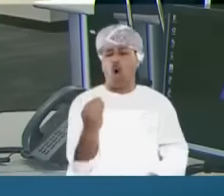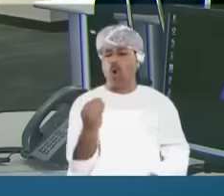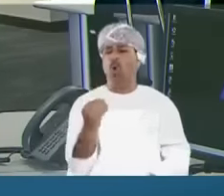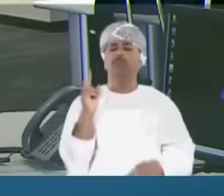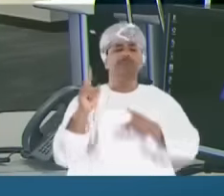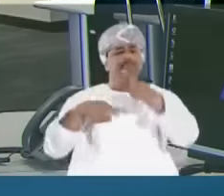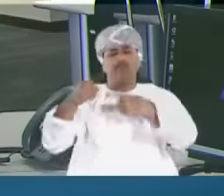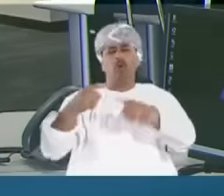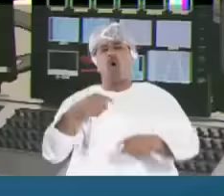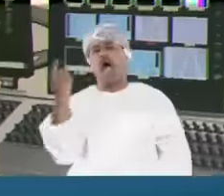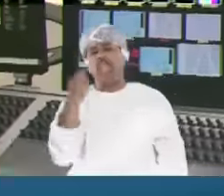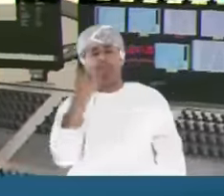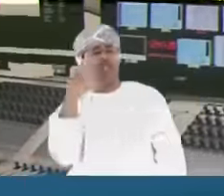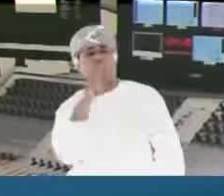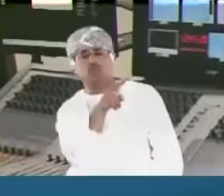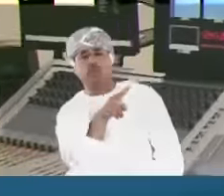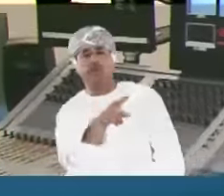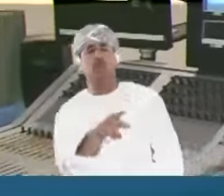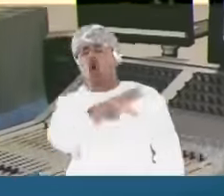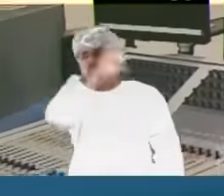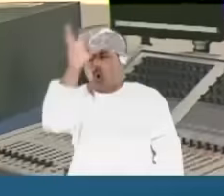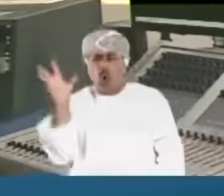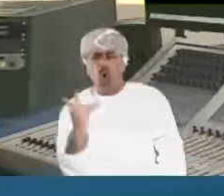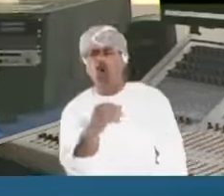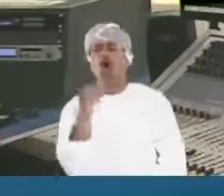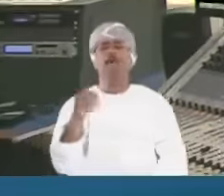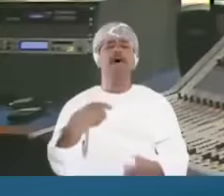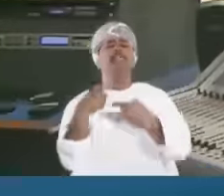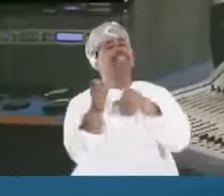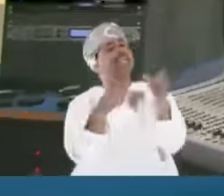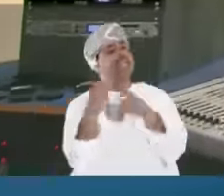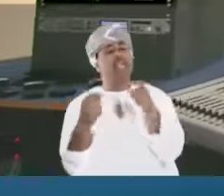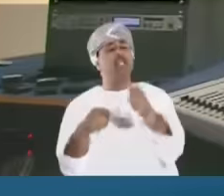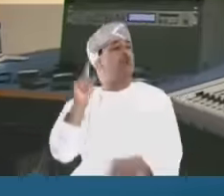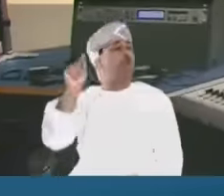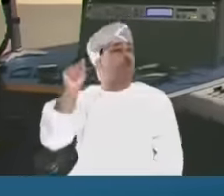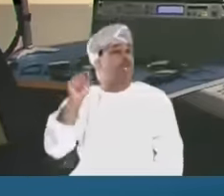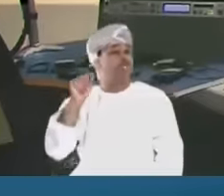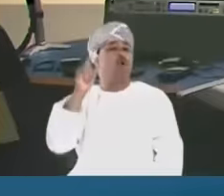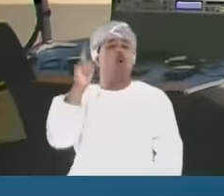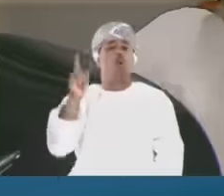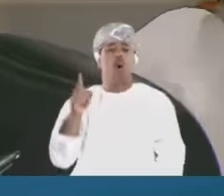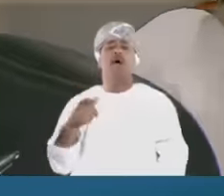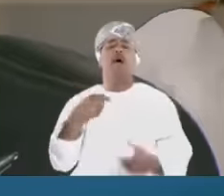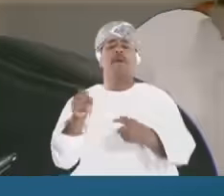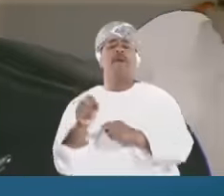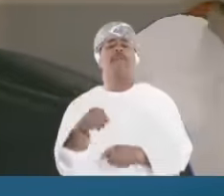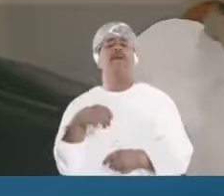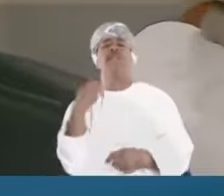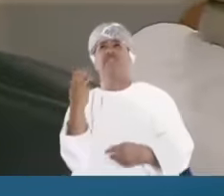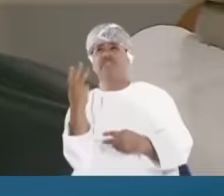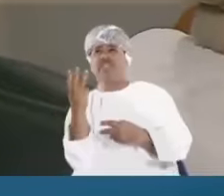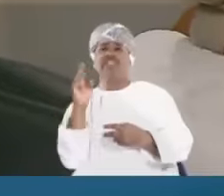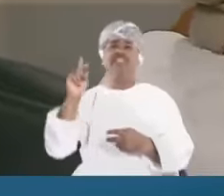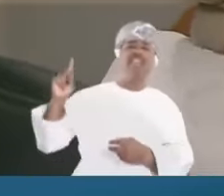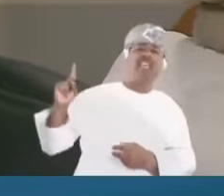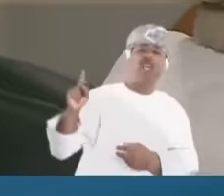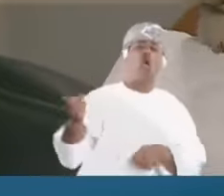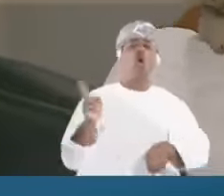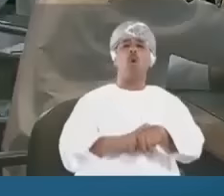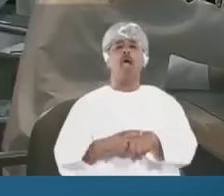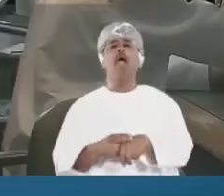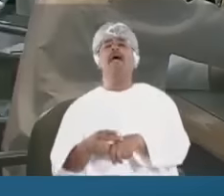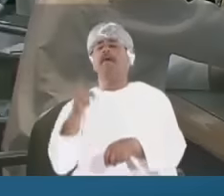بالمتابعة عالميا، وكل ذلك بتقنية الجودة العالية وتقنية البث ثلاثي الأبعاد، مع إمكانية